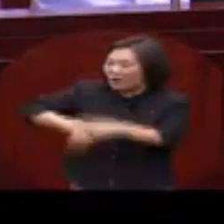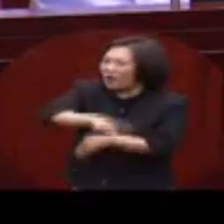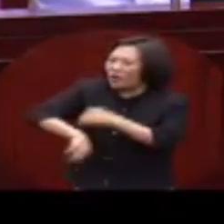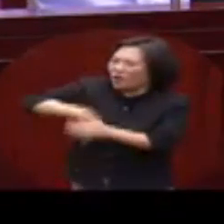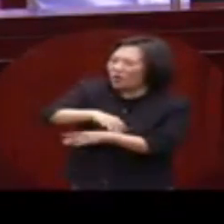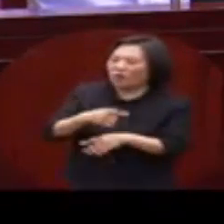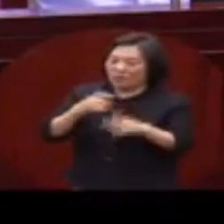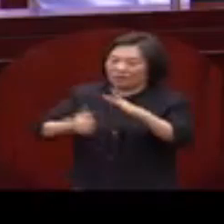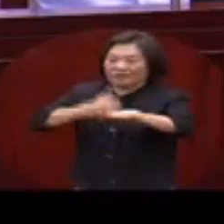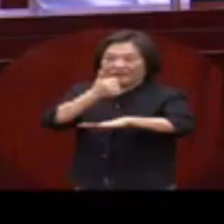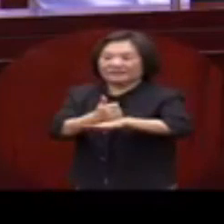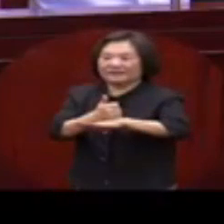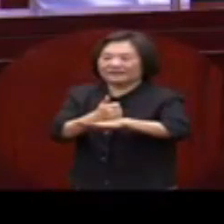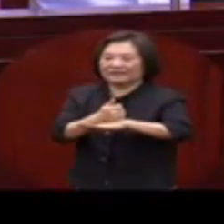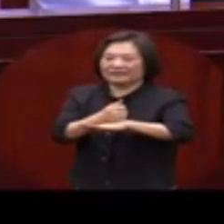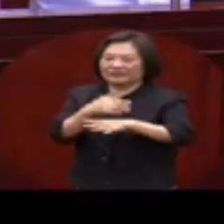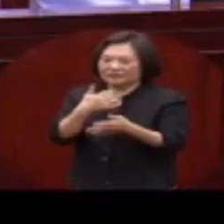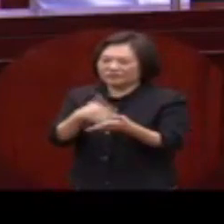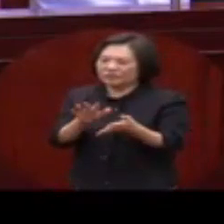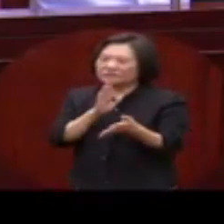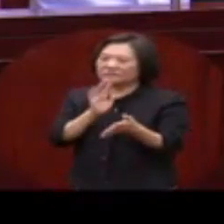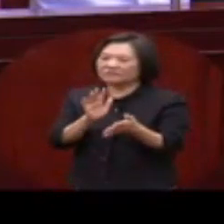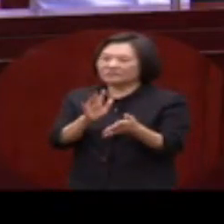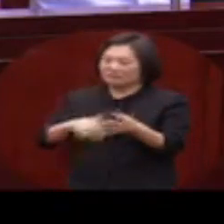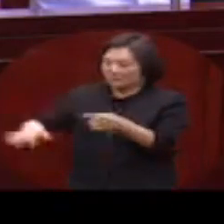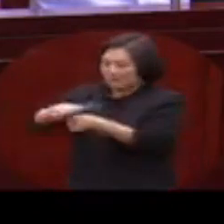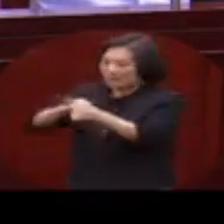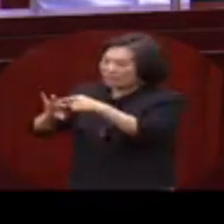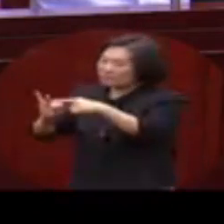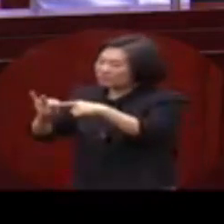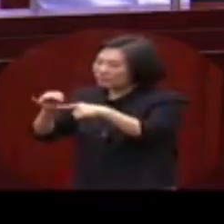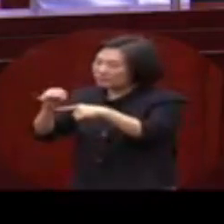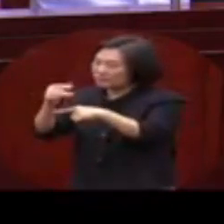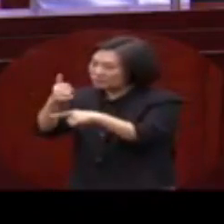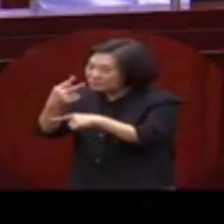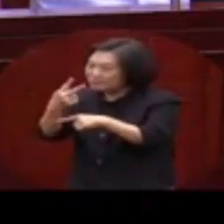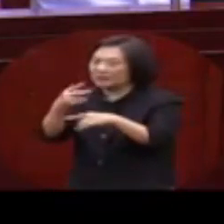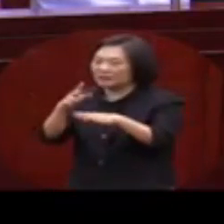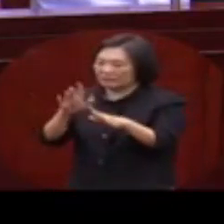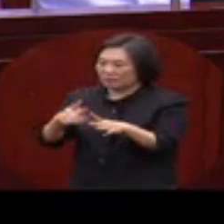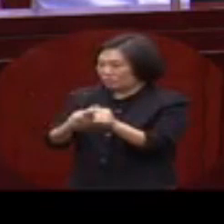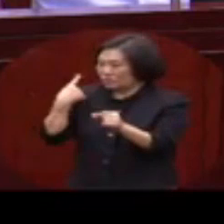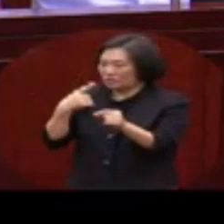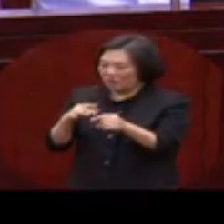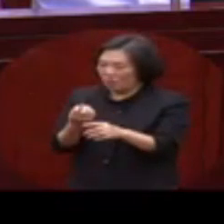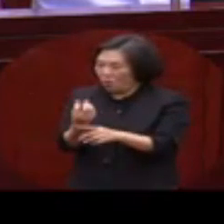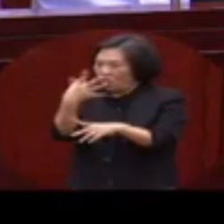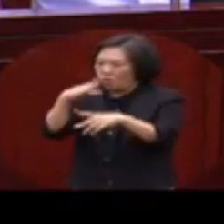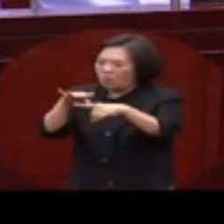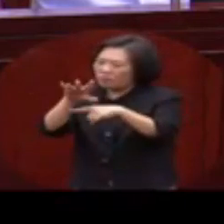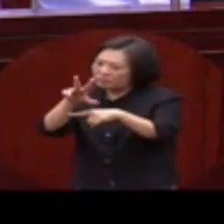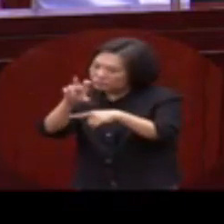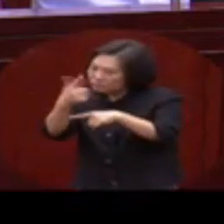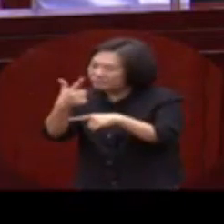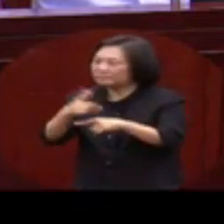我上任的时候，我们台北市占 FDI 你知道哈，全国是52%的，到去年就到76.6%，表示说台北市还是全台